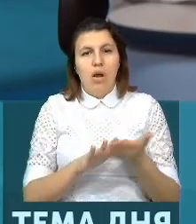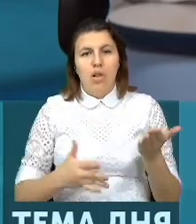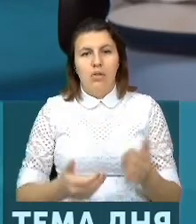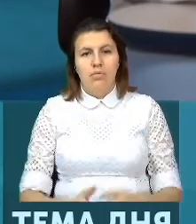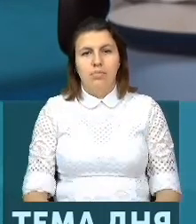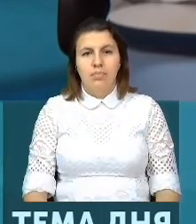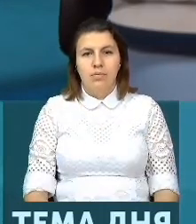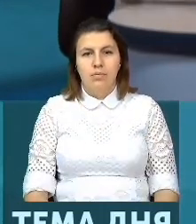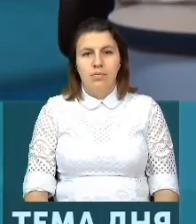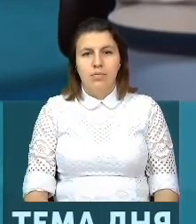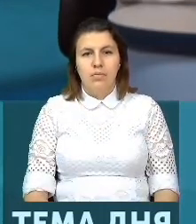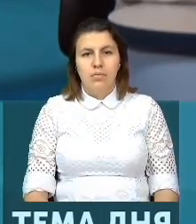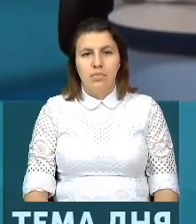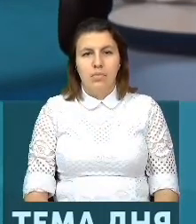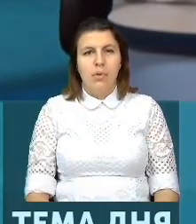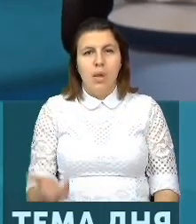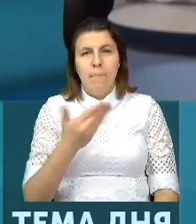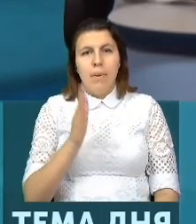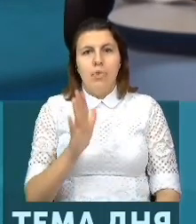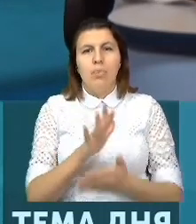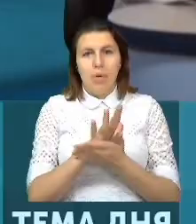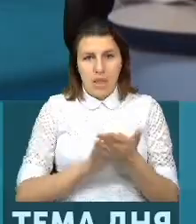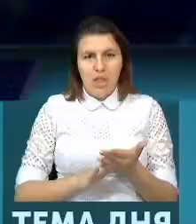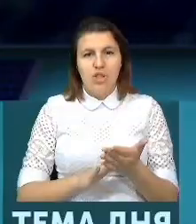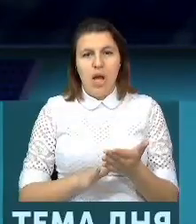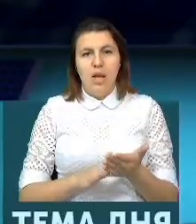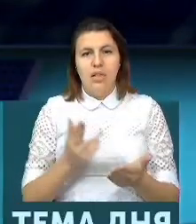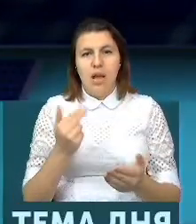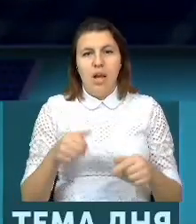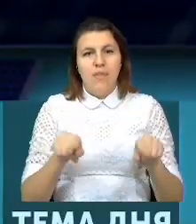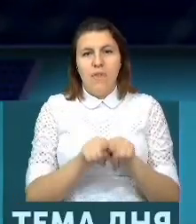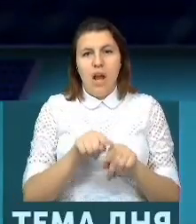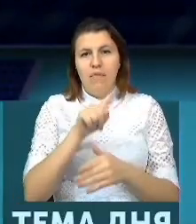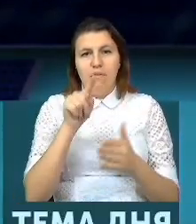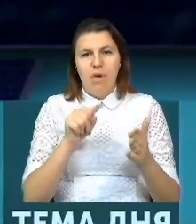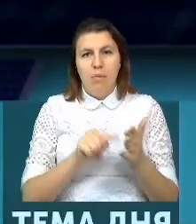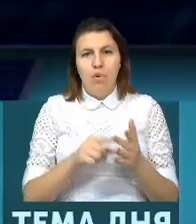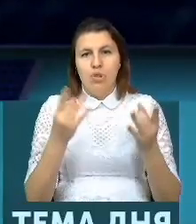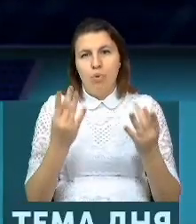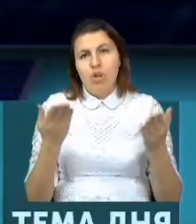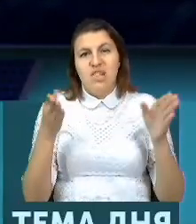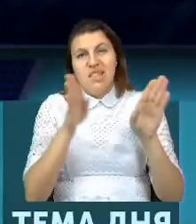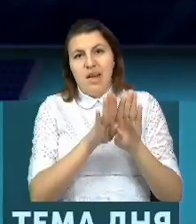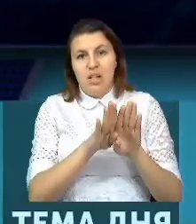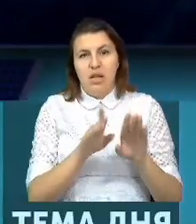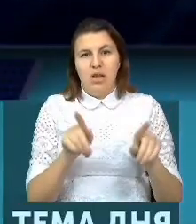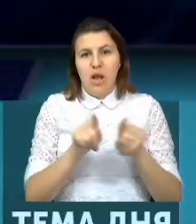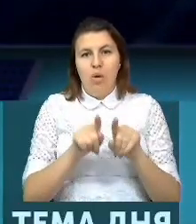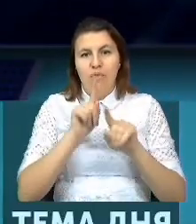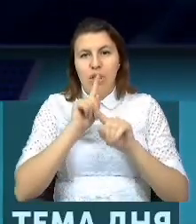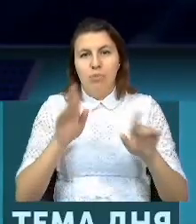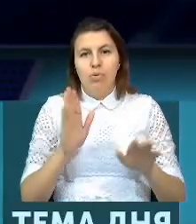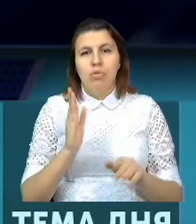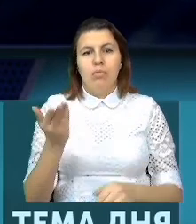Далі ми будемо продовжувати. Єстественно, що так вопрос просто закрити, так такого не буде. Ми будемо